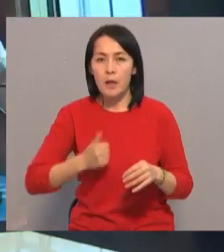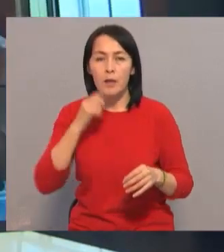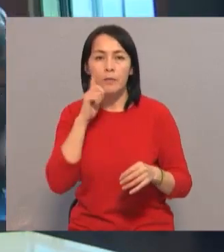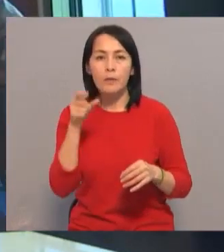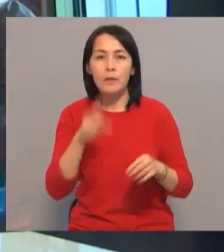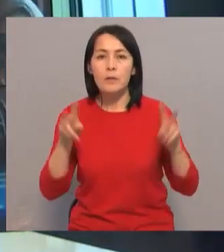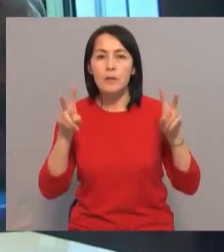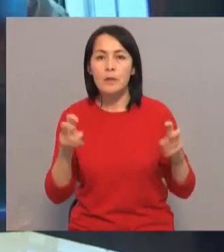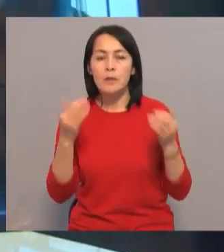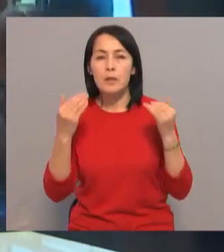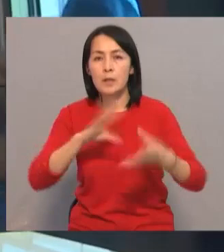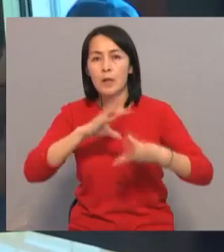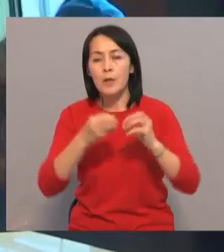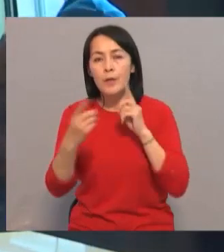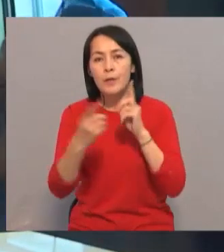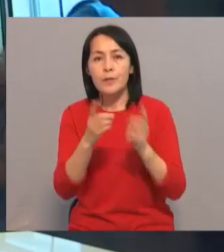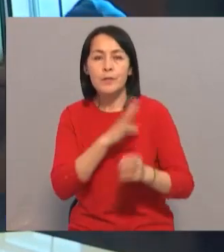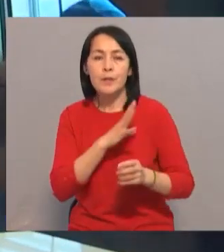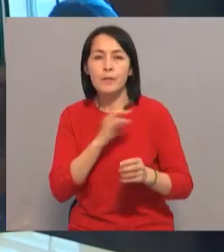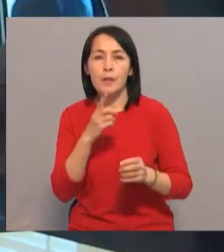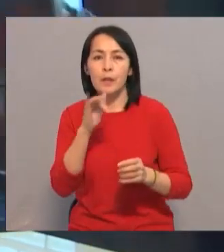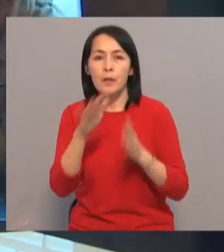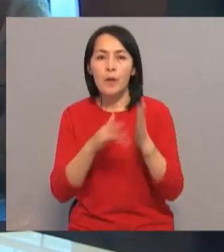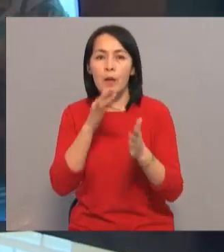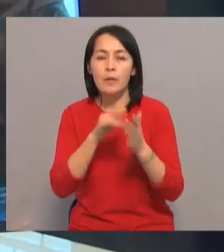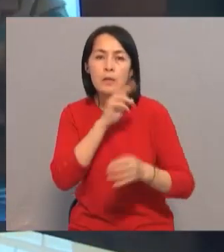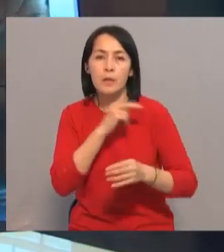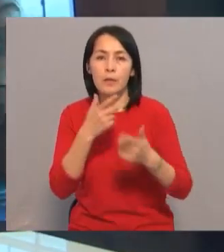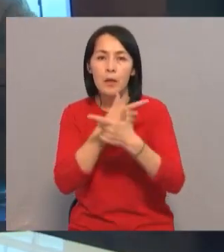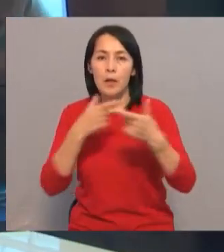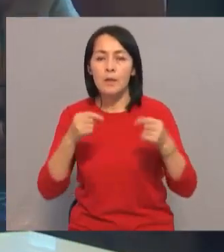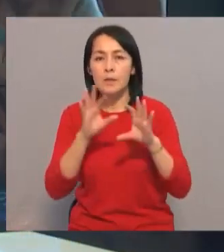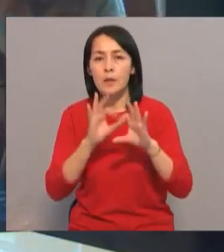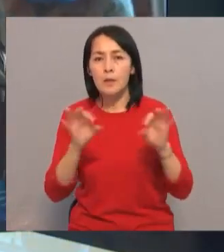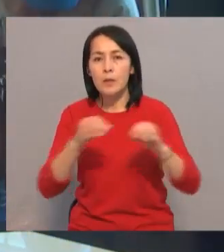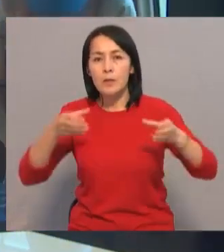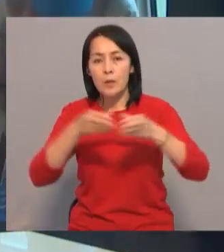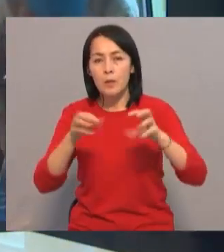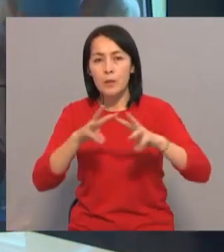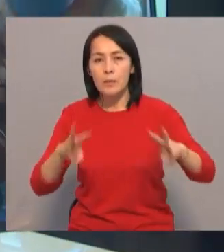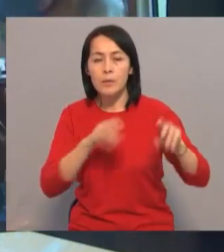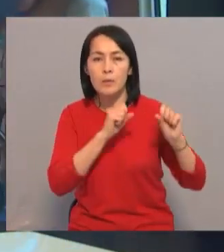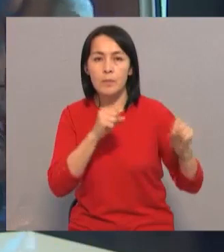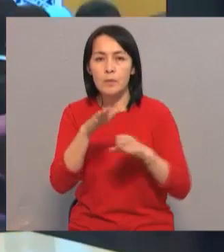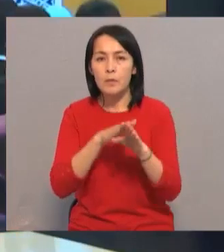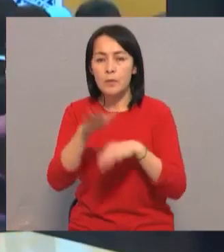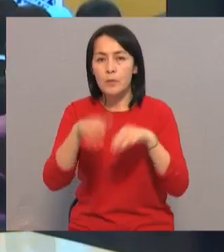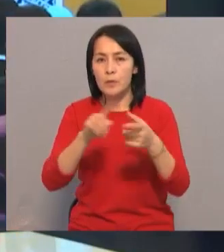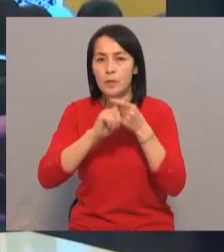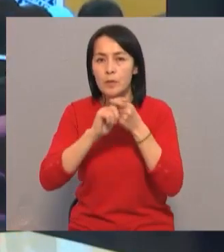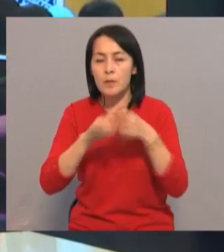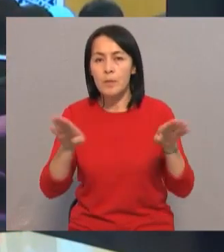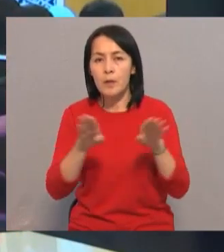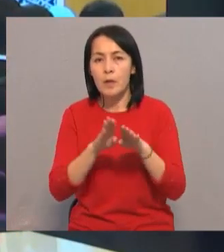Бандажастар». Заключительная встреча была организована в Кентау. Работа информационно-разъяснительной группы Министерства обороны прошла в тесном